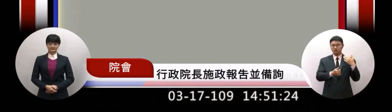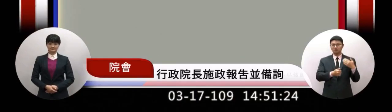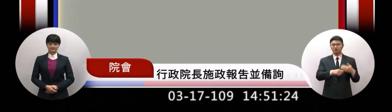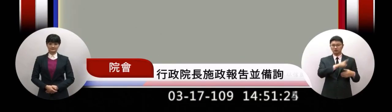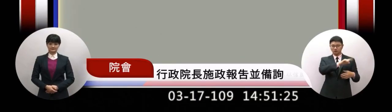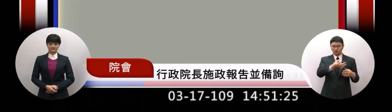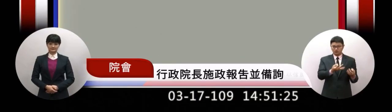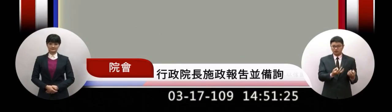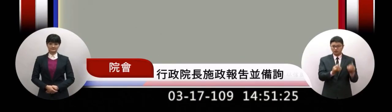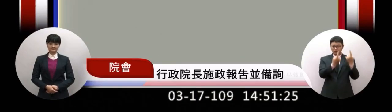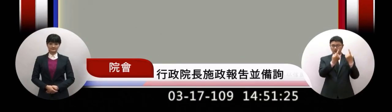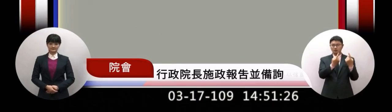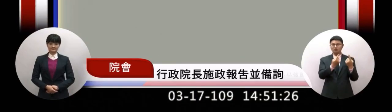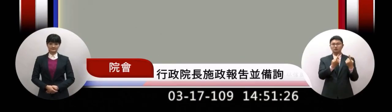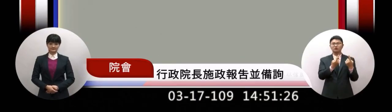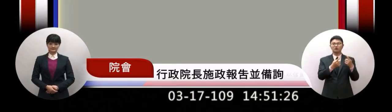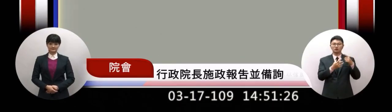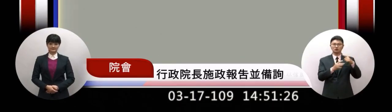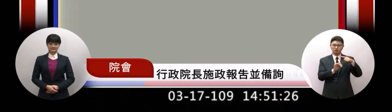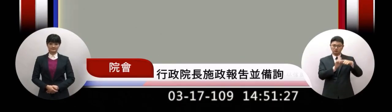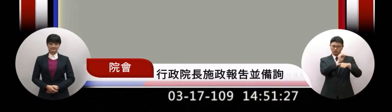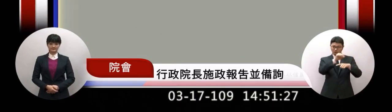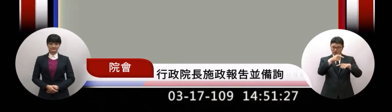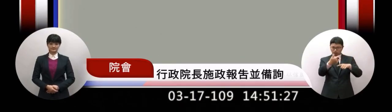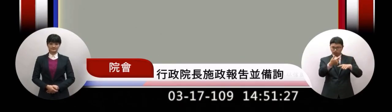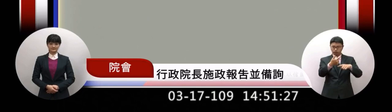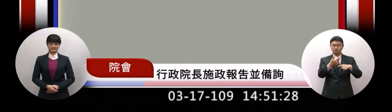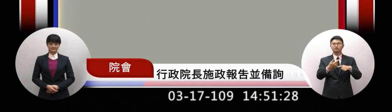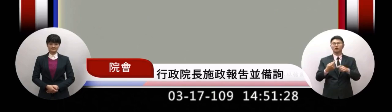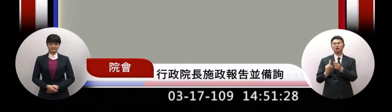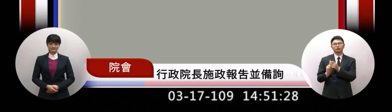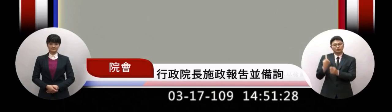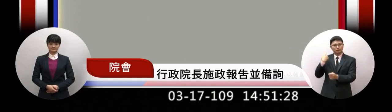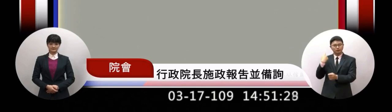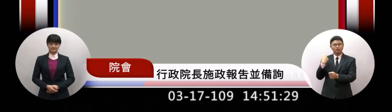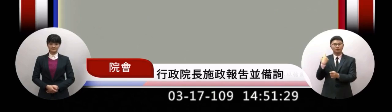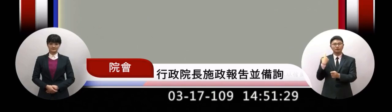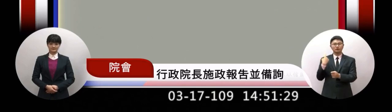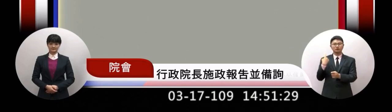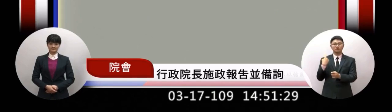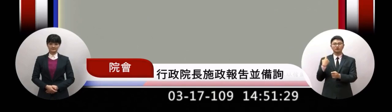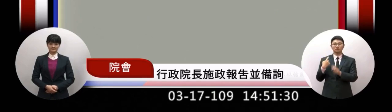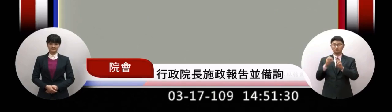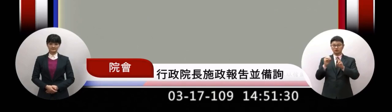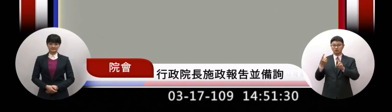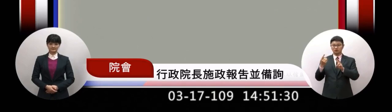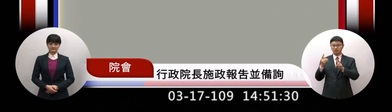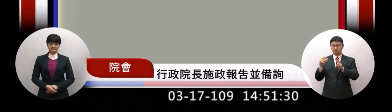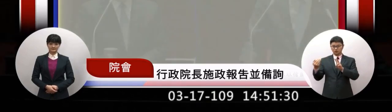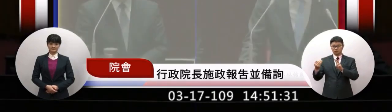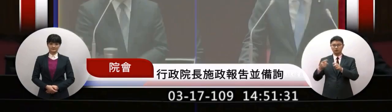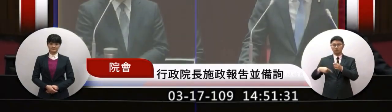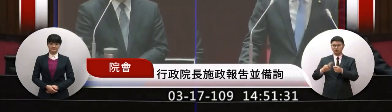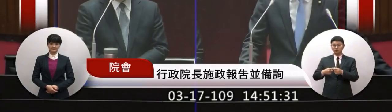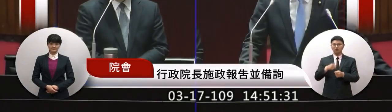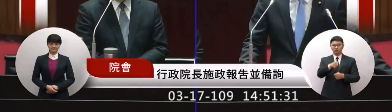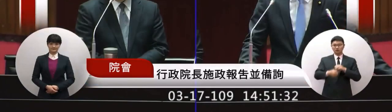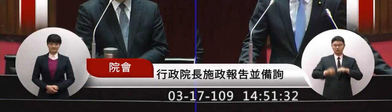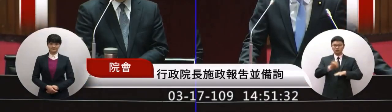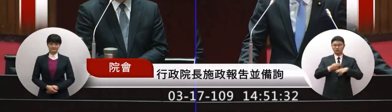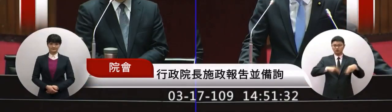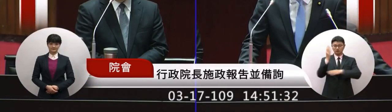胀年增率是0.6。去年啊，您也担任行政院院长，一整年呢